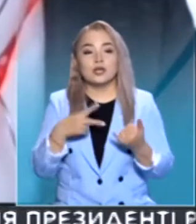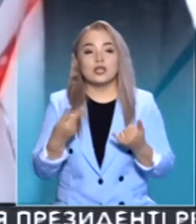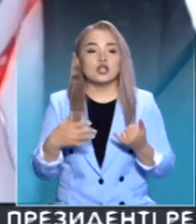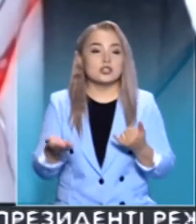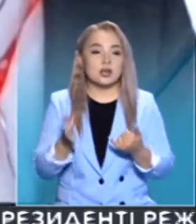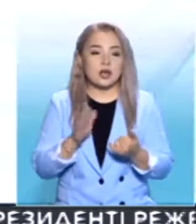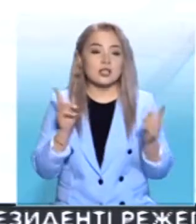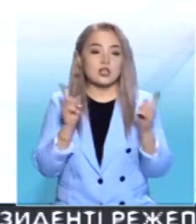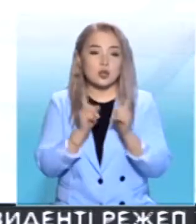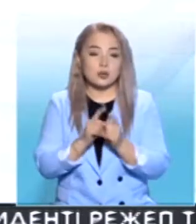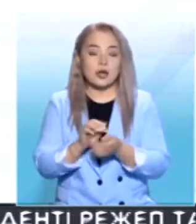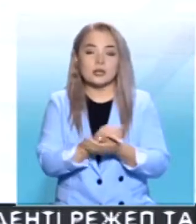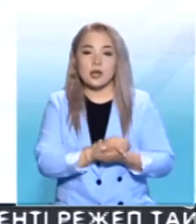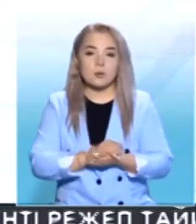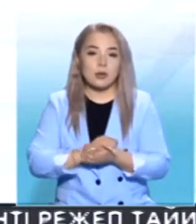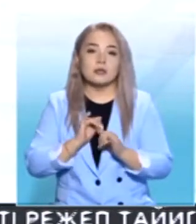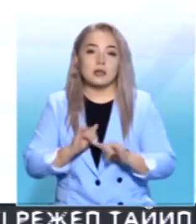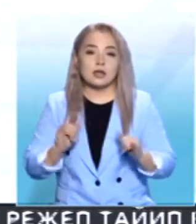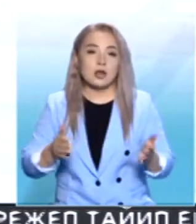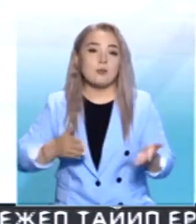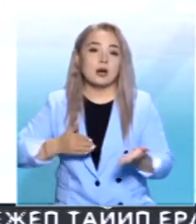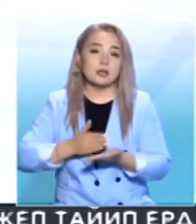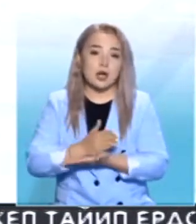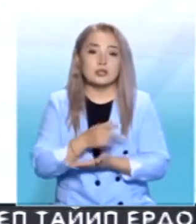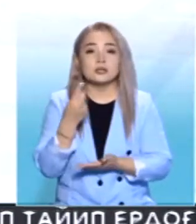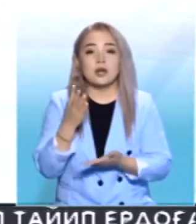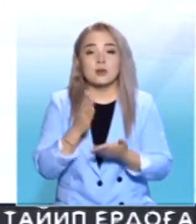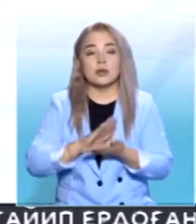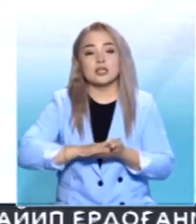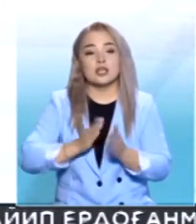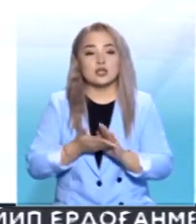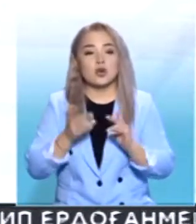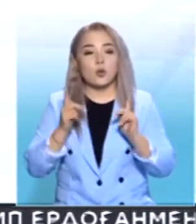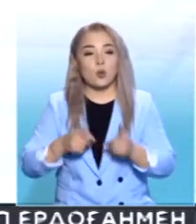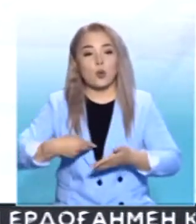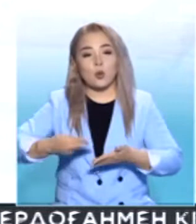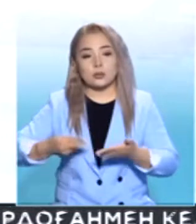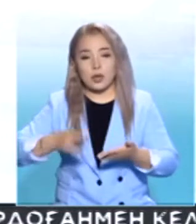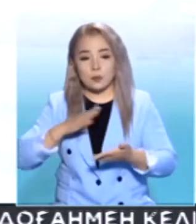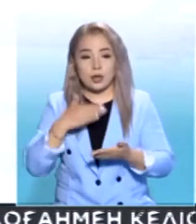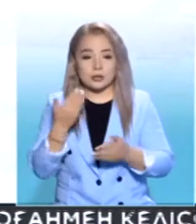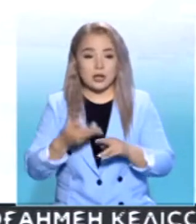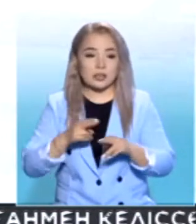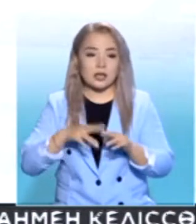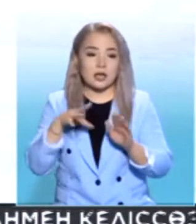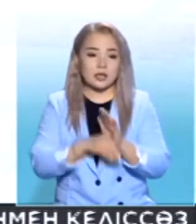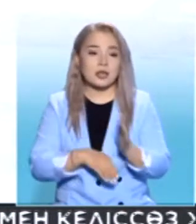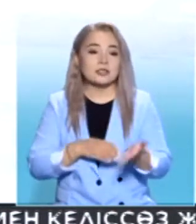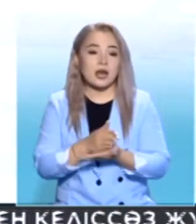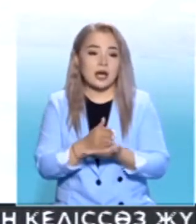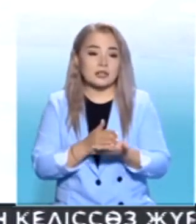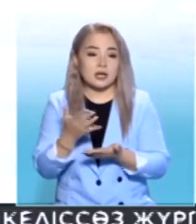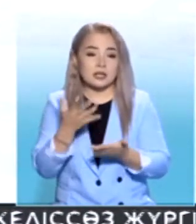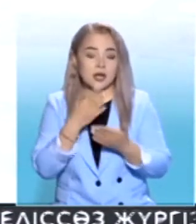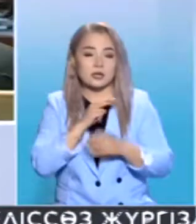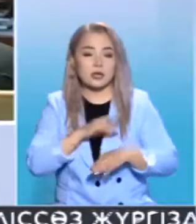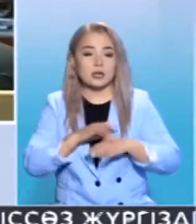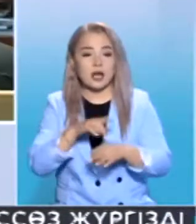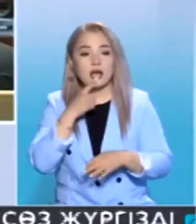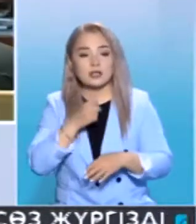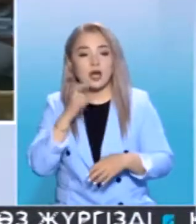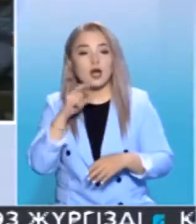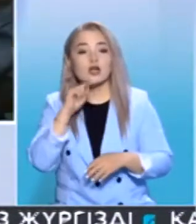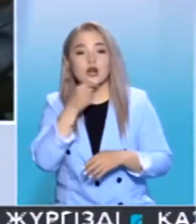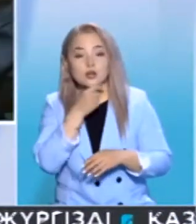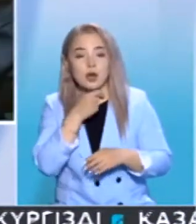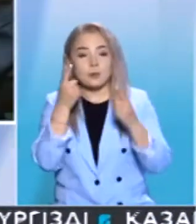кездесу аясында ынтымақты тереңдетуге бағытталған бірнеше келісімге қол қойылды. Олардың қатарында саяси, әскери, экономикалық